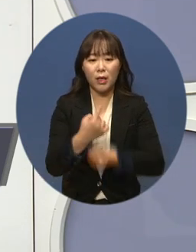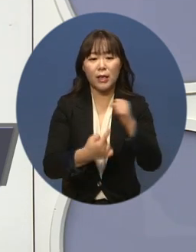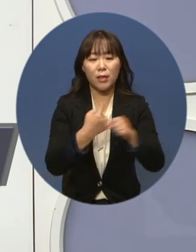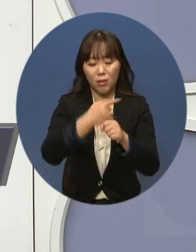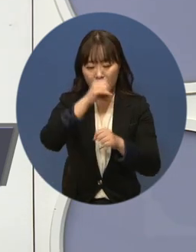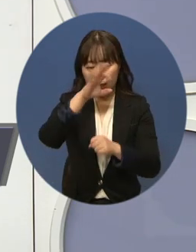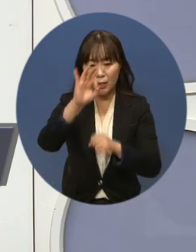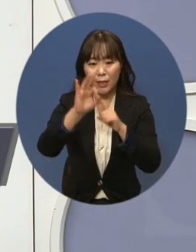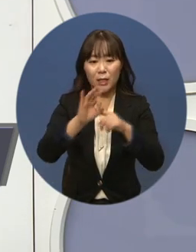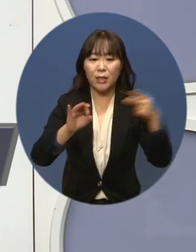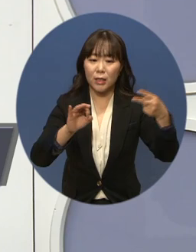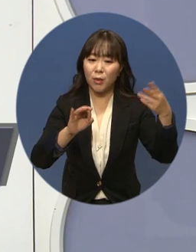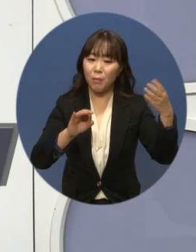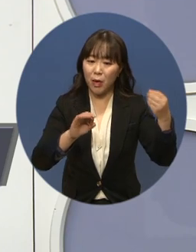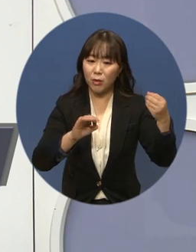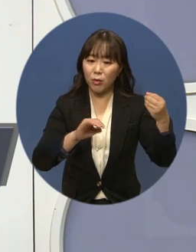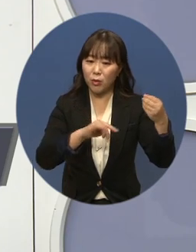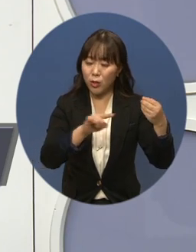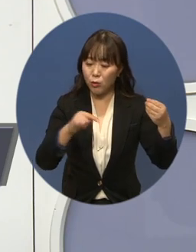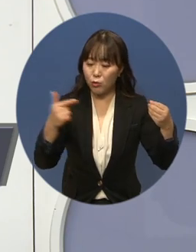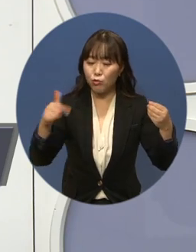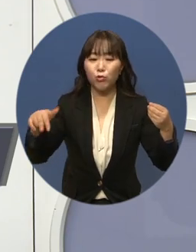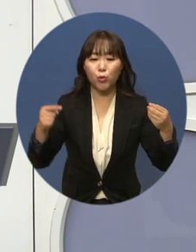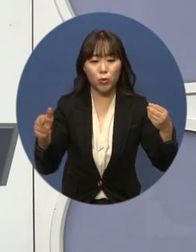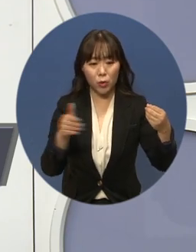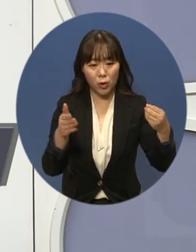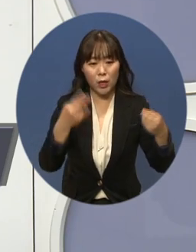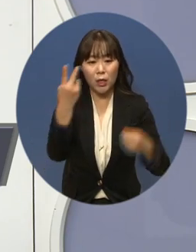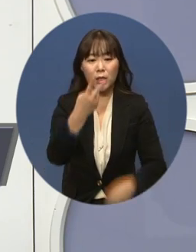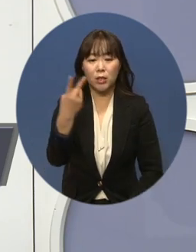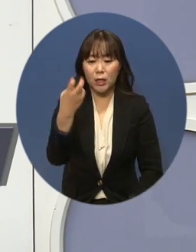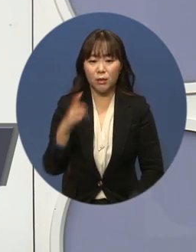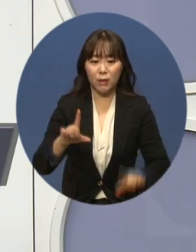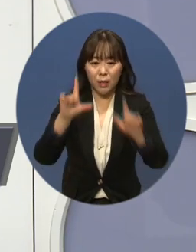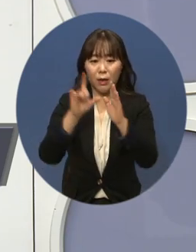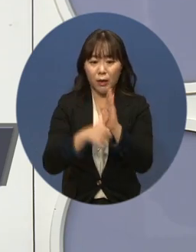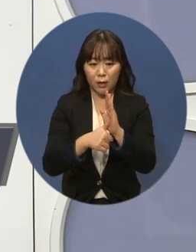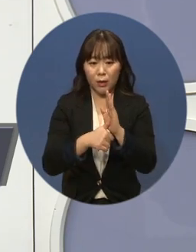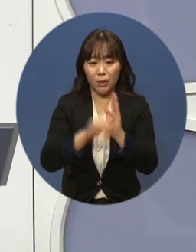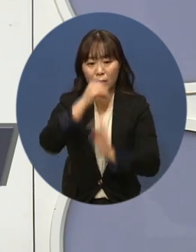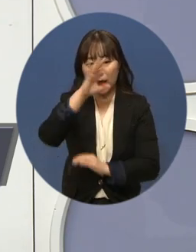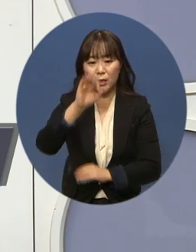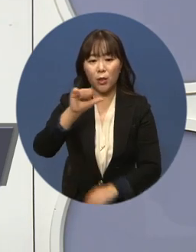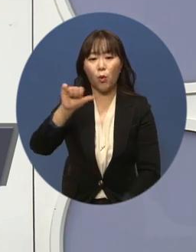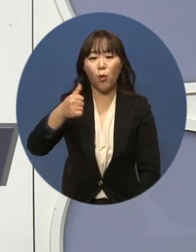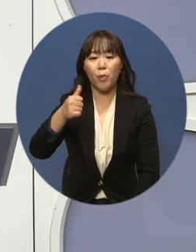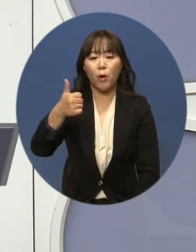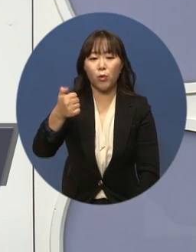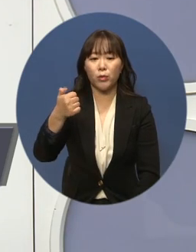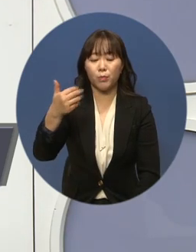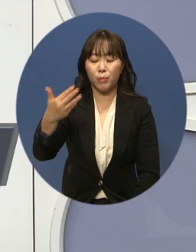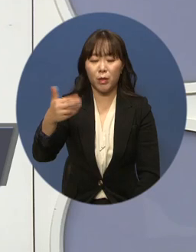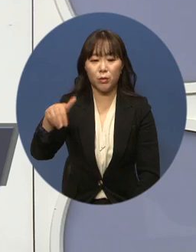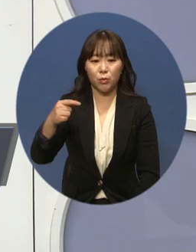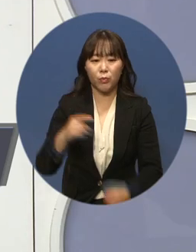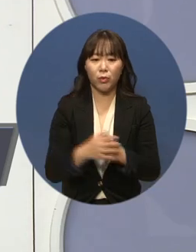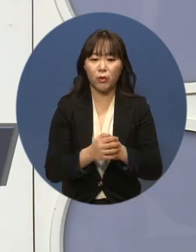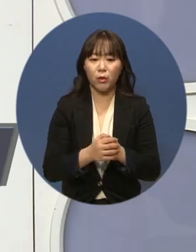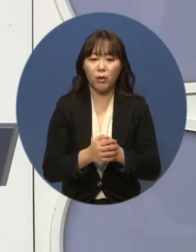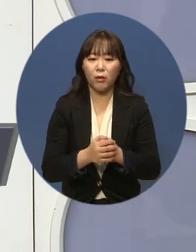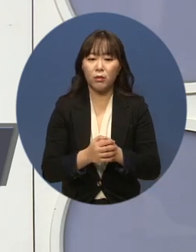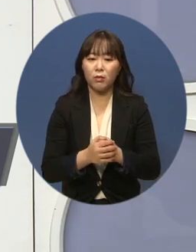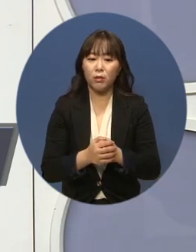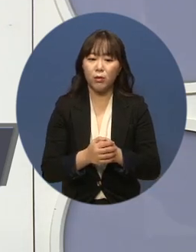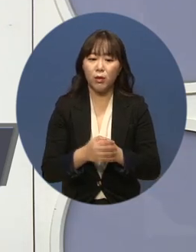이제 2천만 원에서 6조 정도인데 이제 2021년 올해 예산이 558조입니다. 그래서 곧 600조, 3, 4년 안에 600조가